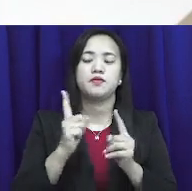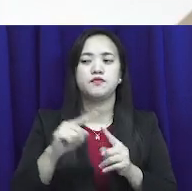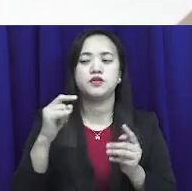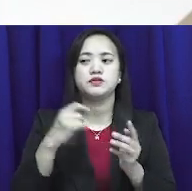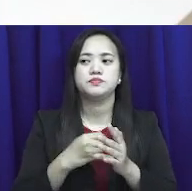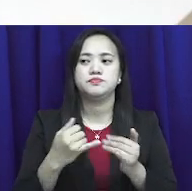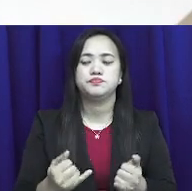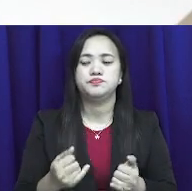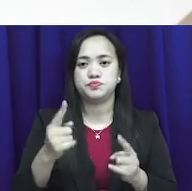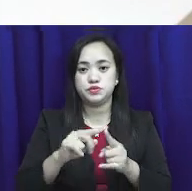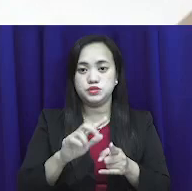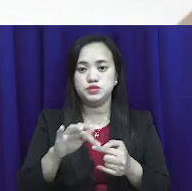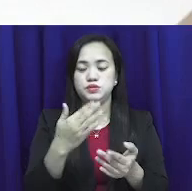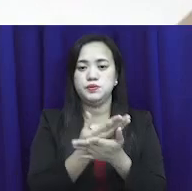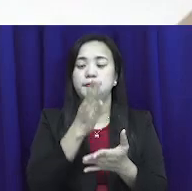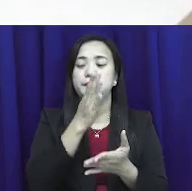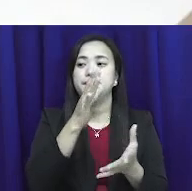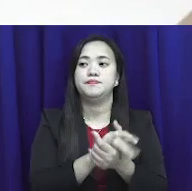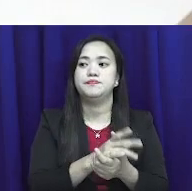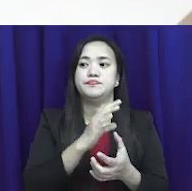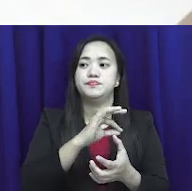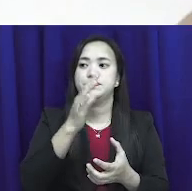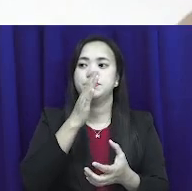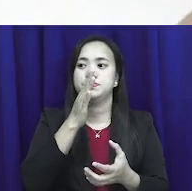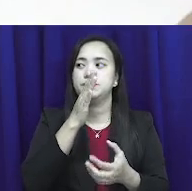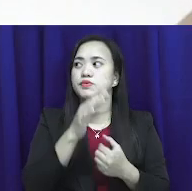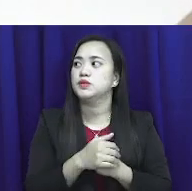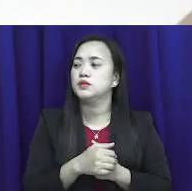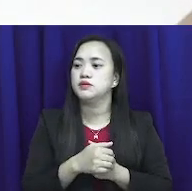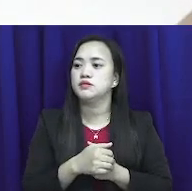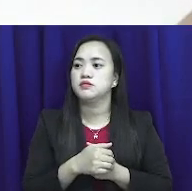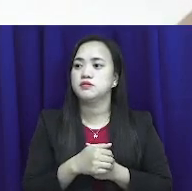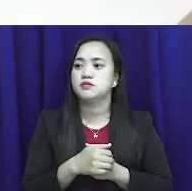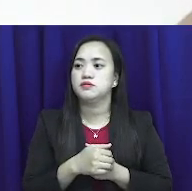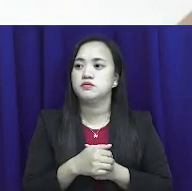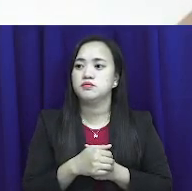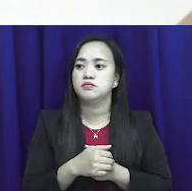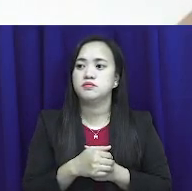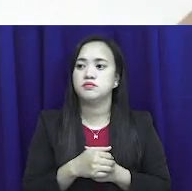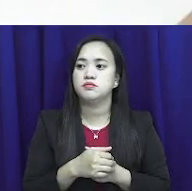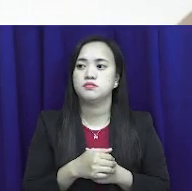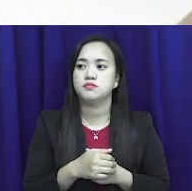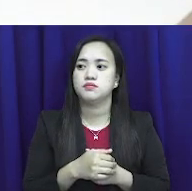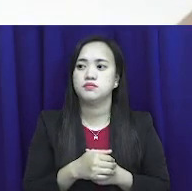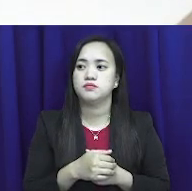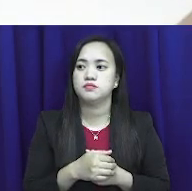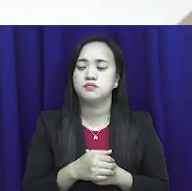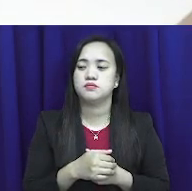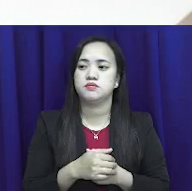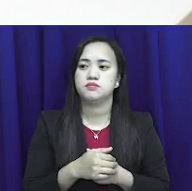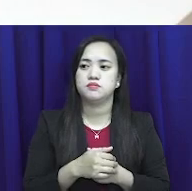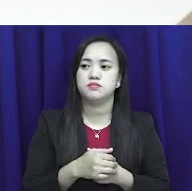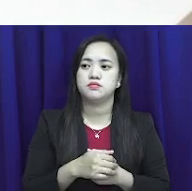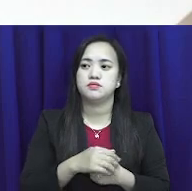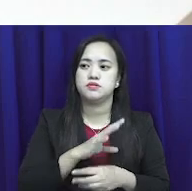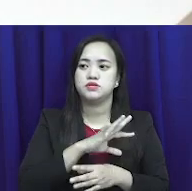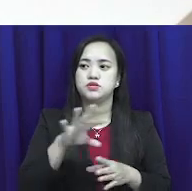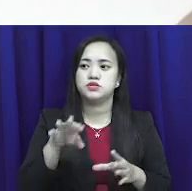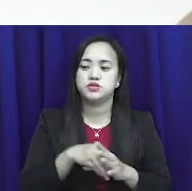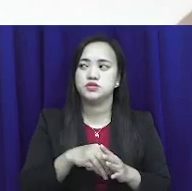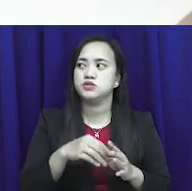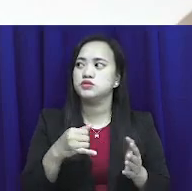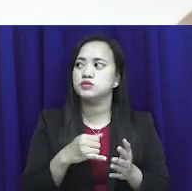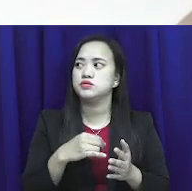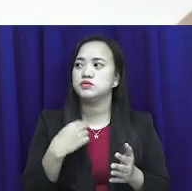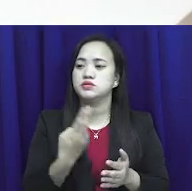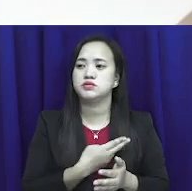sa mga Wives and mothers out there join us again inuulit ko mga kapatid join us on this Uh Uh join us on this